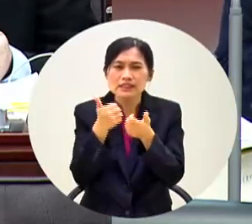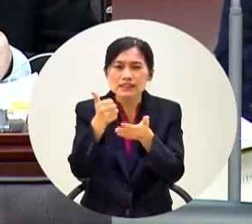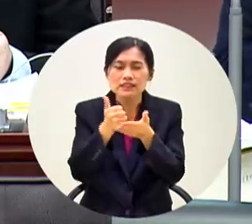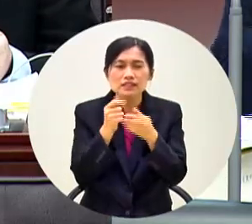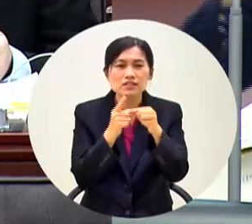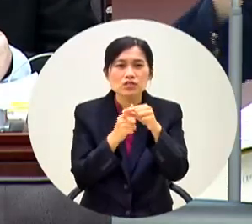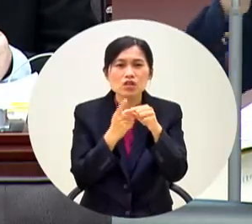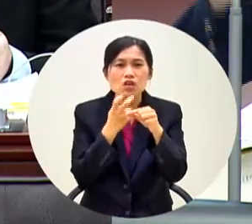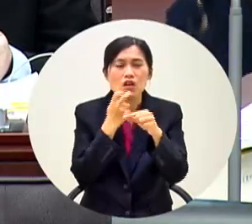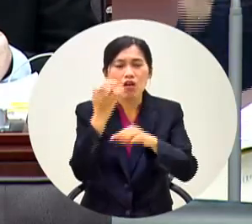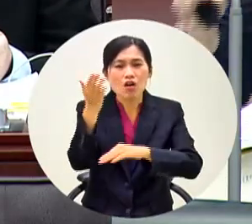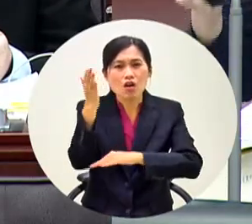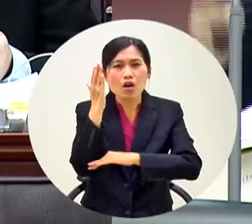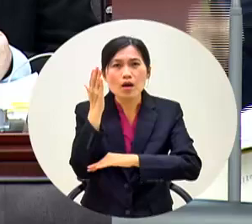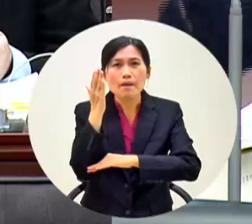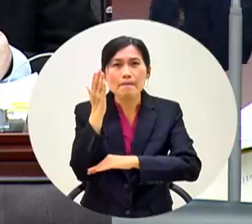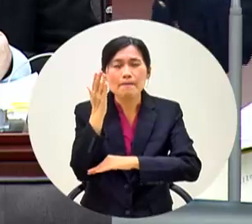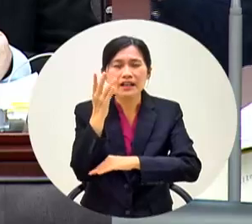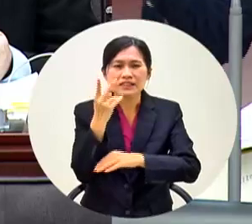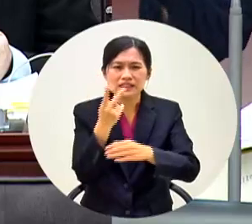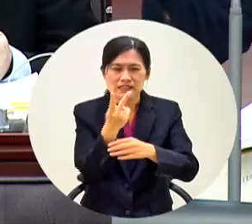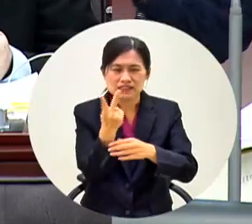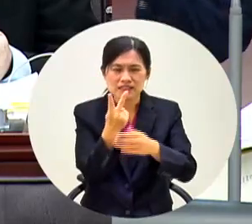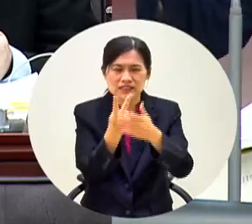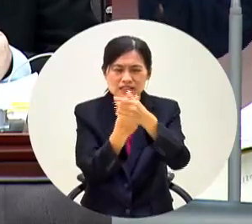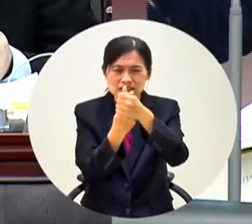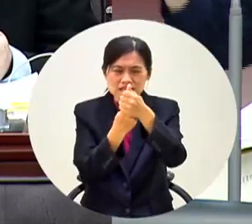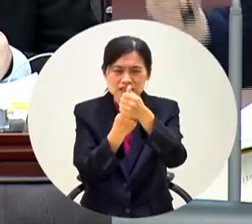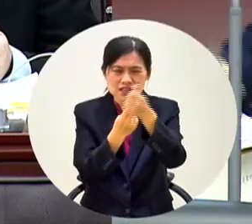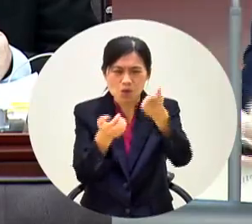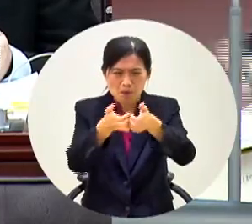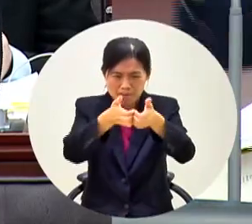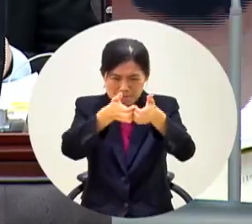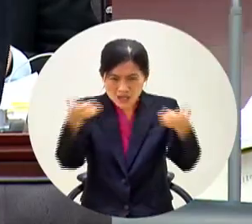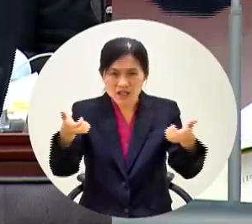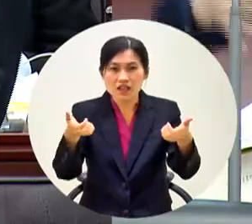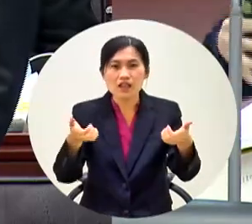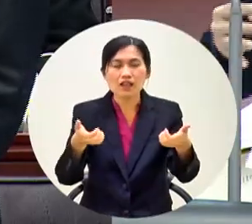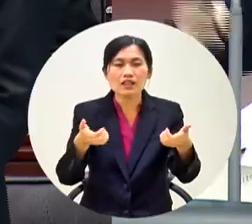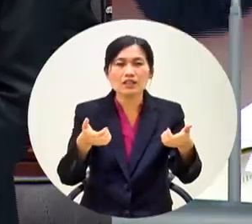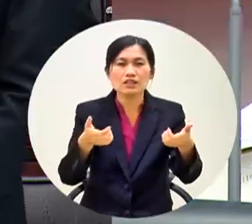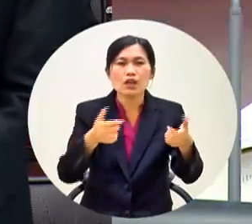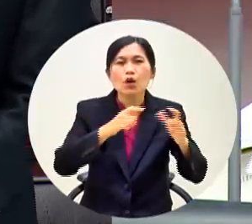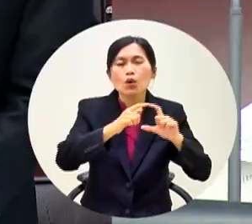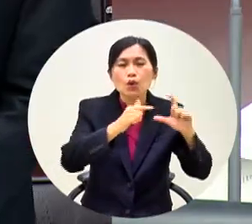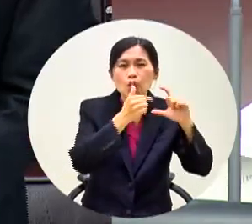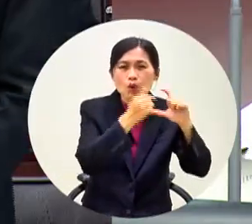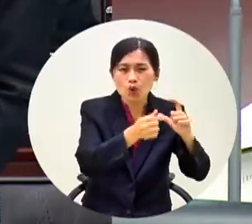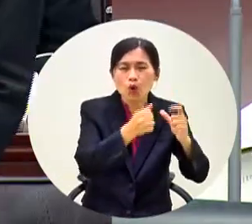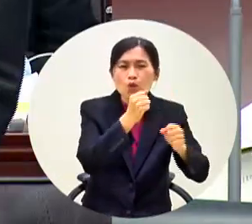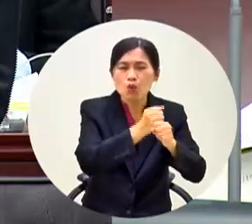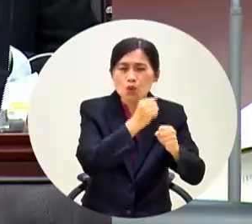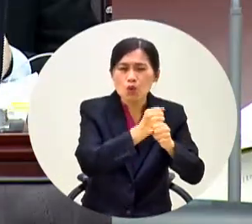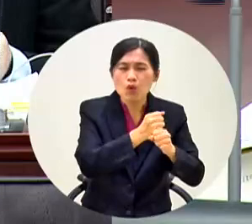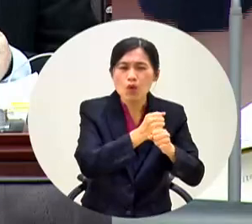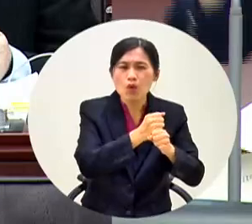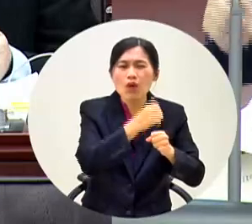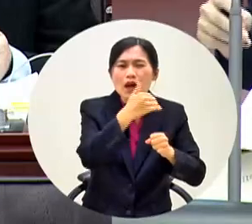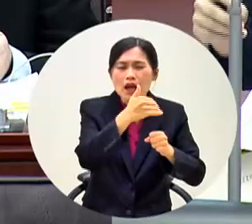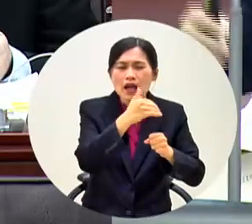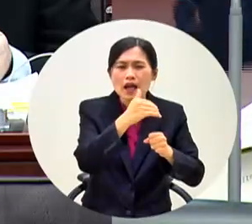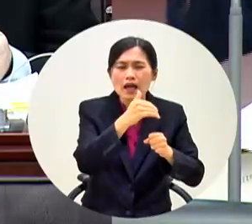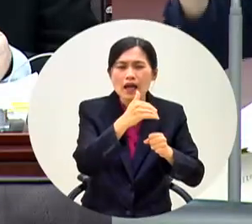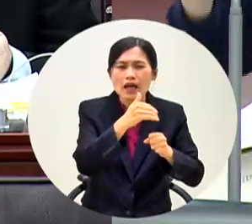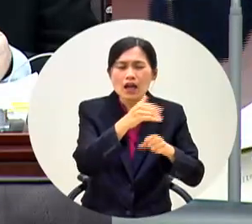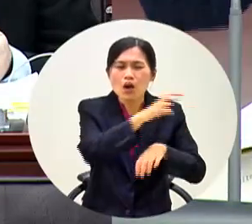请中央把这个两个计划脱钩？不论怎么样他新材料循环经济园区得做的情形，你环评你就依照你的时